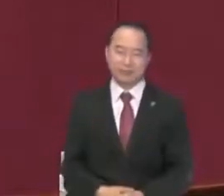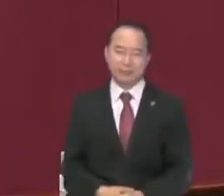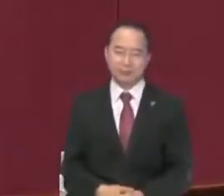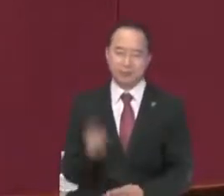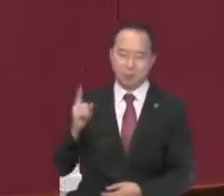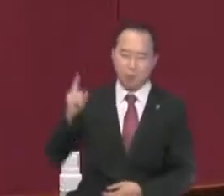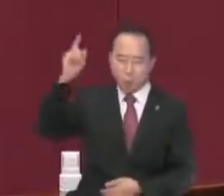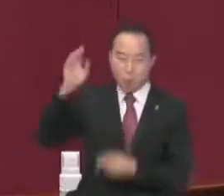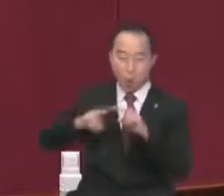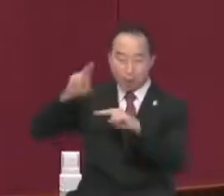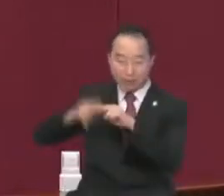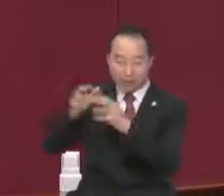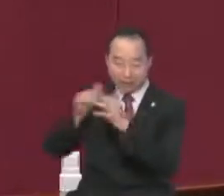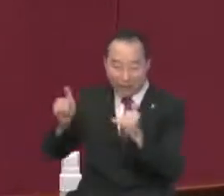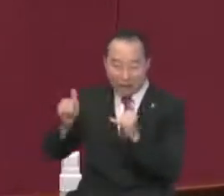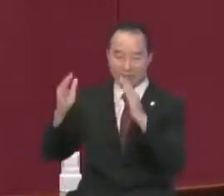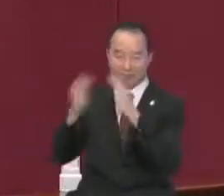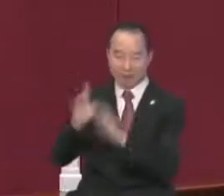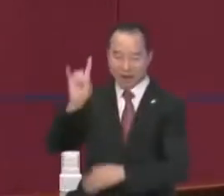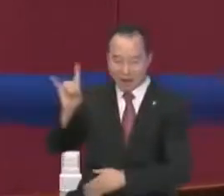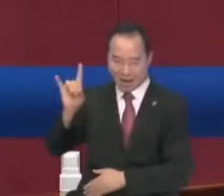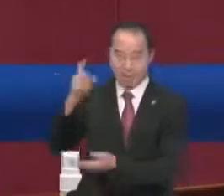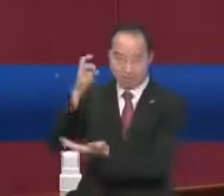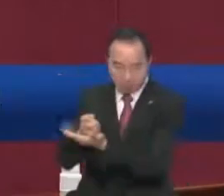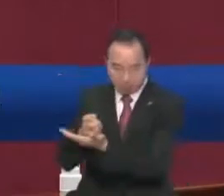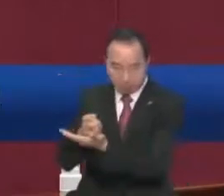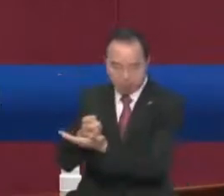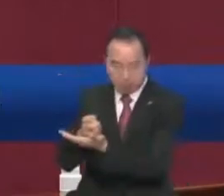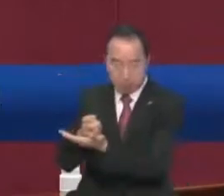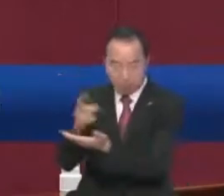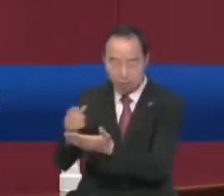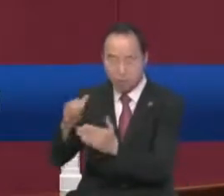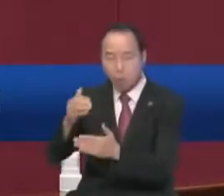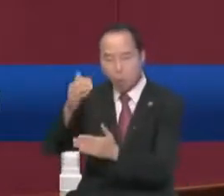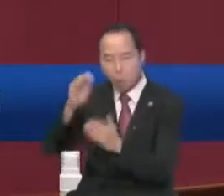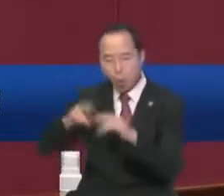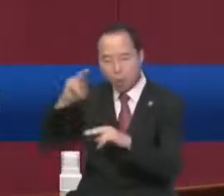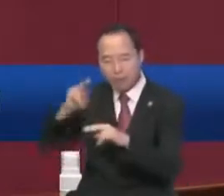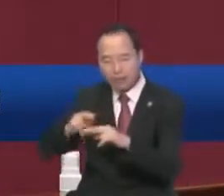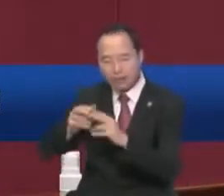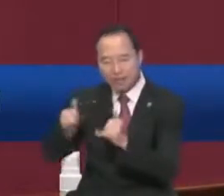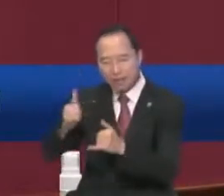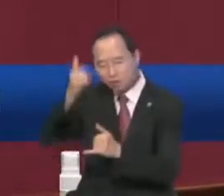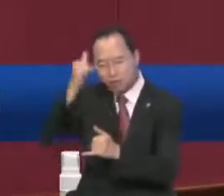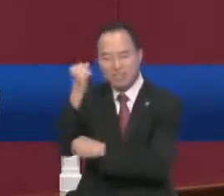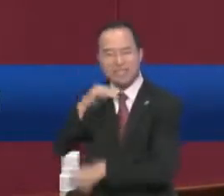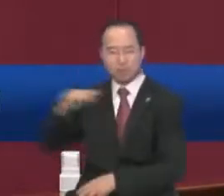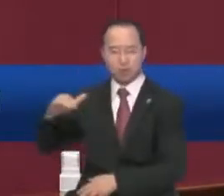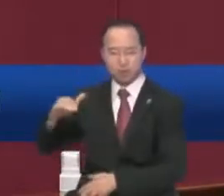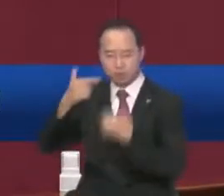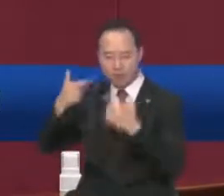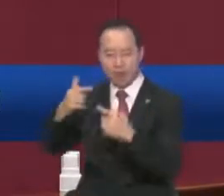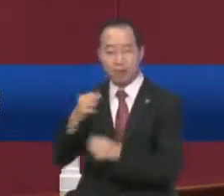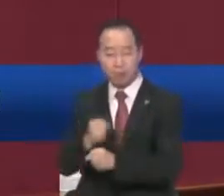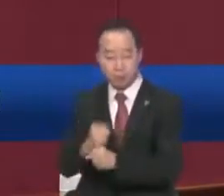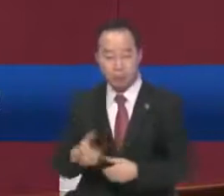고위공직자 일가구 1주택제를 포함한 공직자 윤리 기준을 대폭 강화해야 합니다. 국회가 요리조리 회피하고